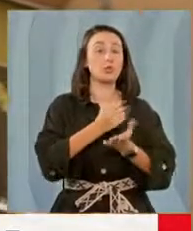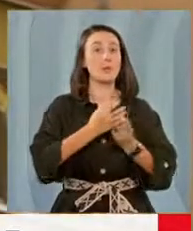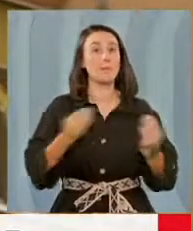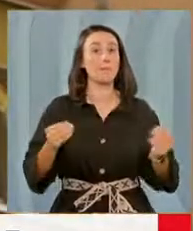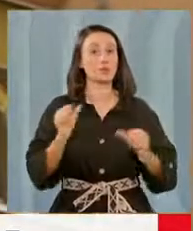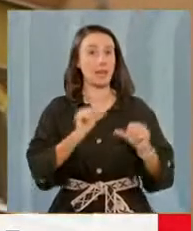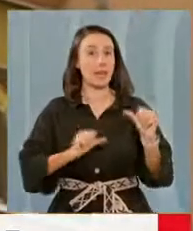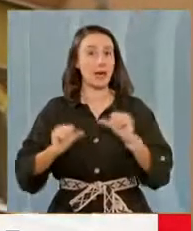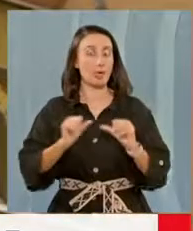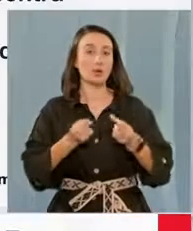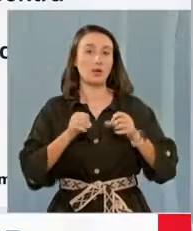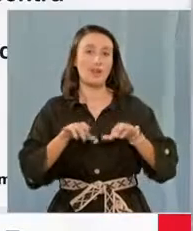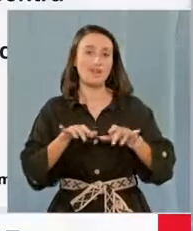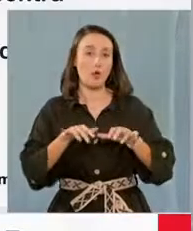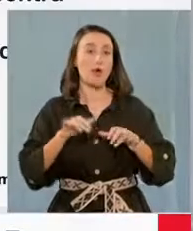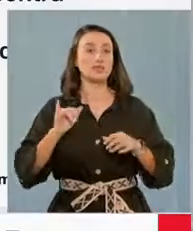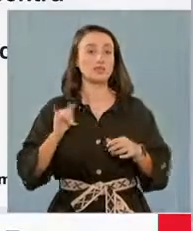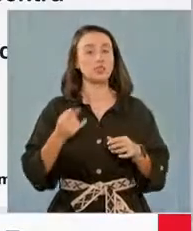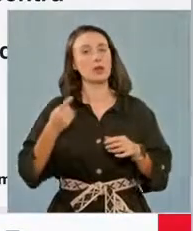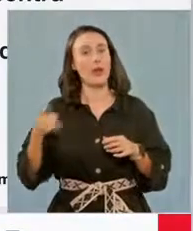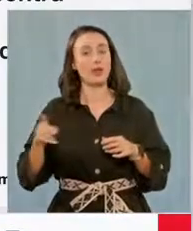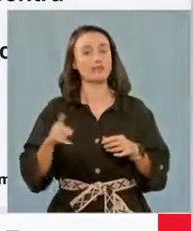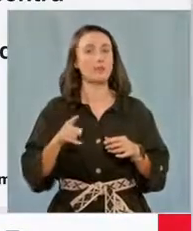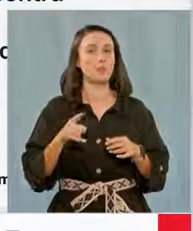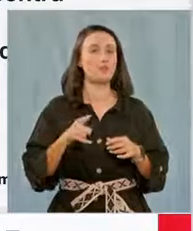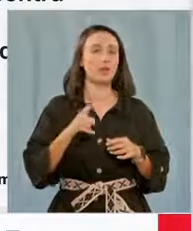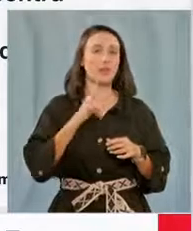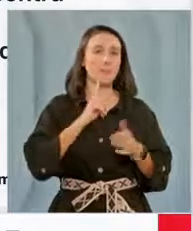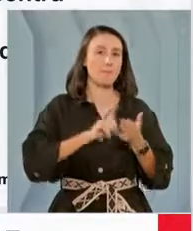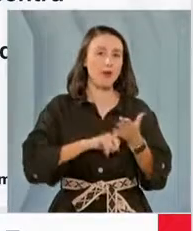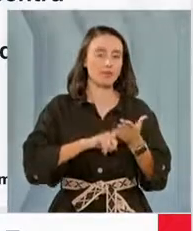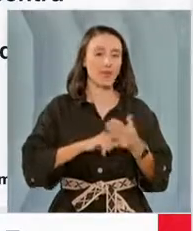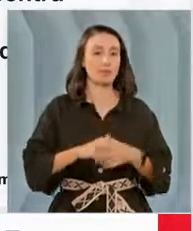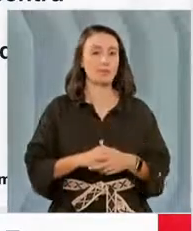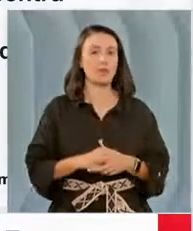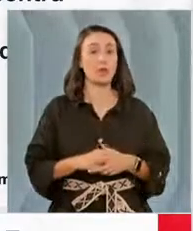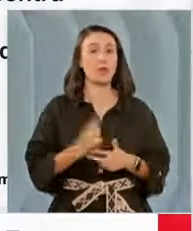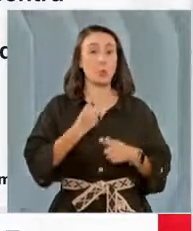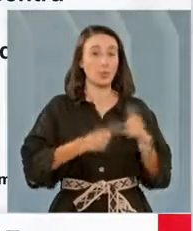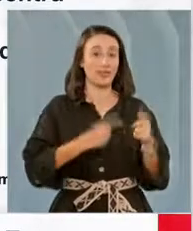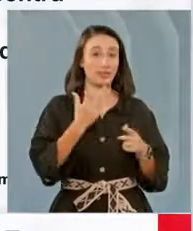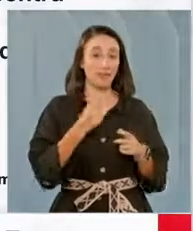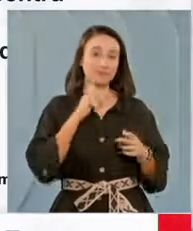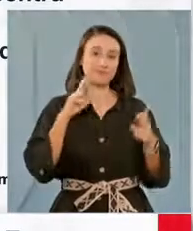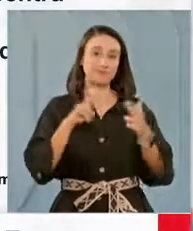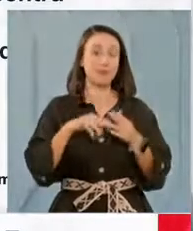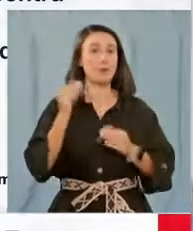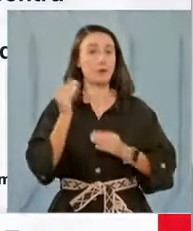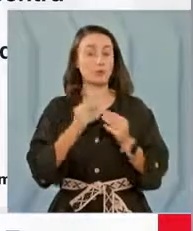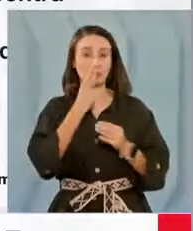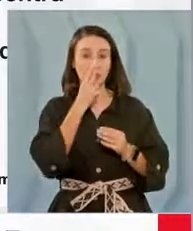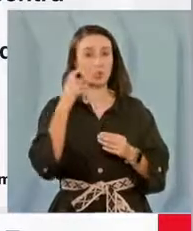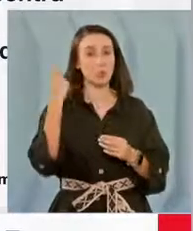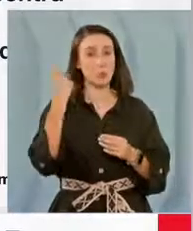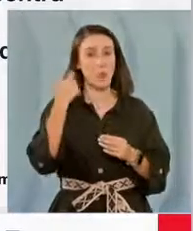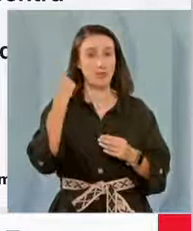pentru laboratoarele de informatică, precum și de alte discipline. Totodată, mai bine de o treime se confruntă cu probleme în ceea ce privește